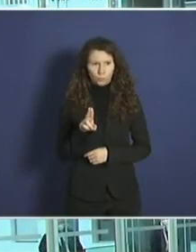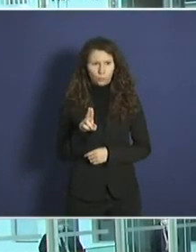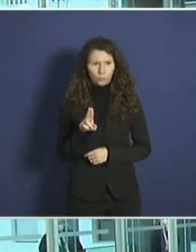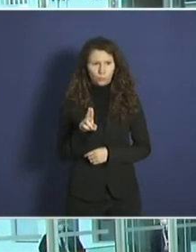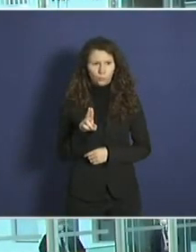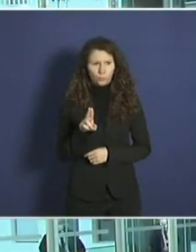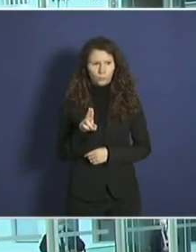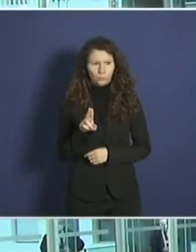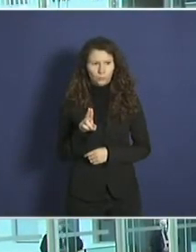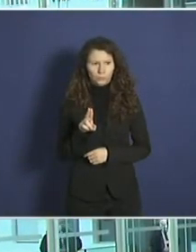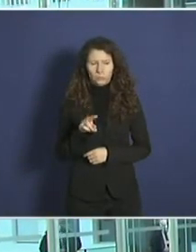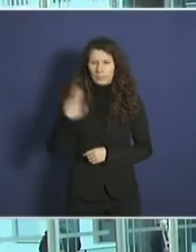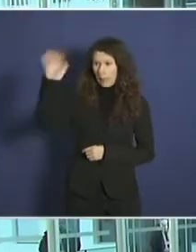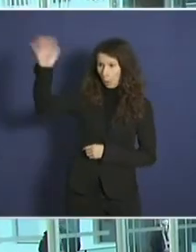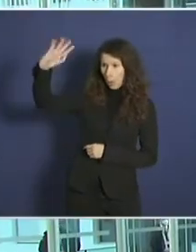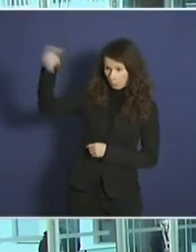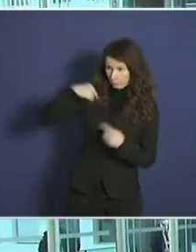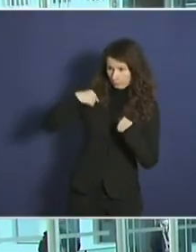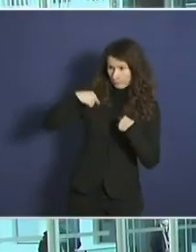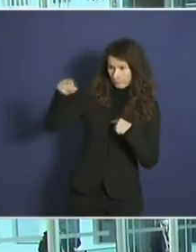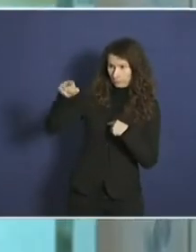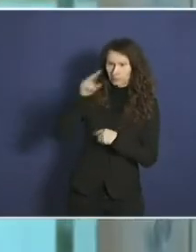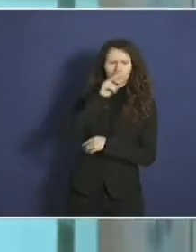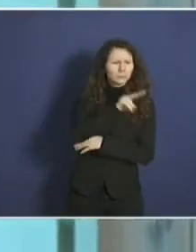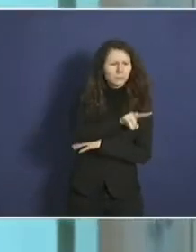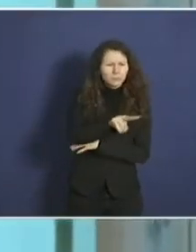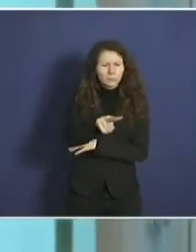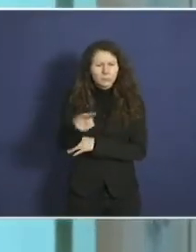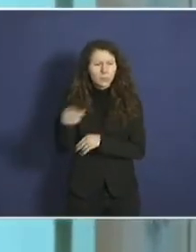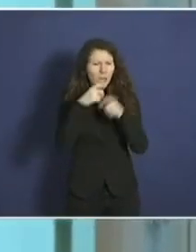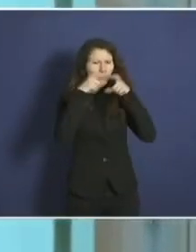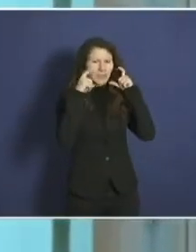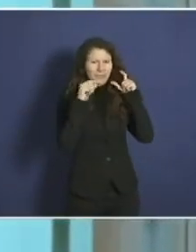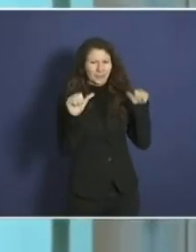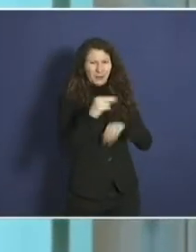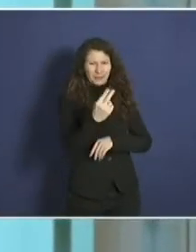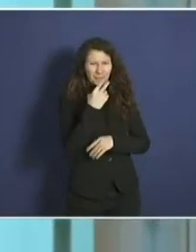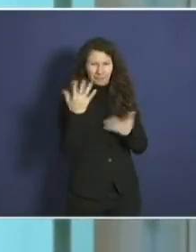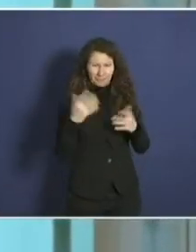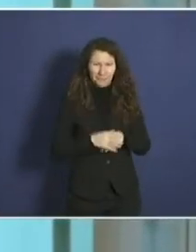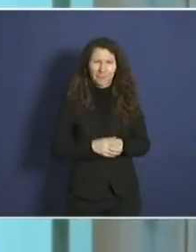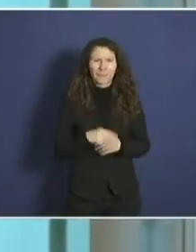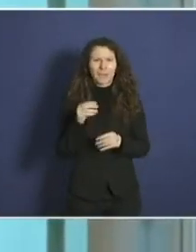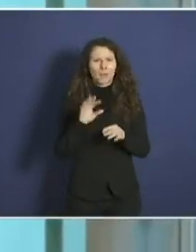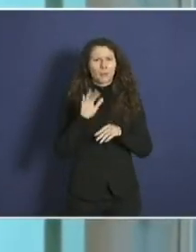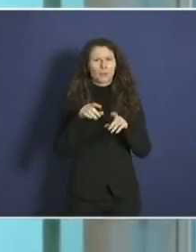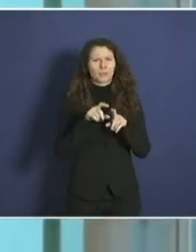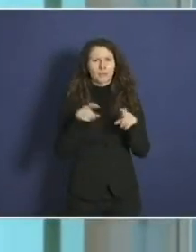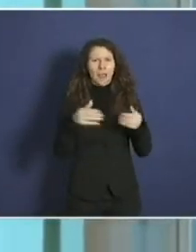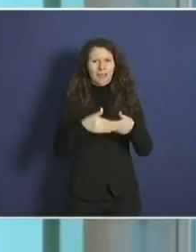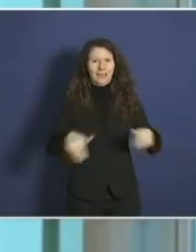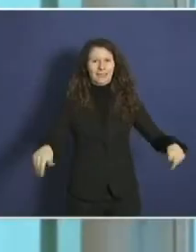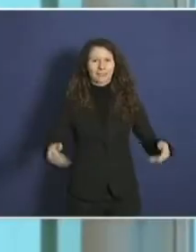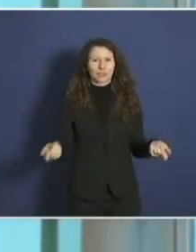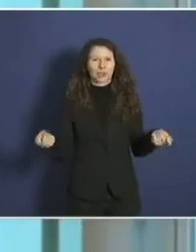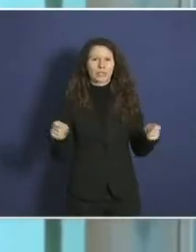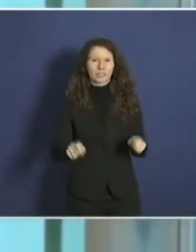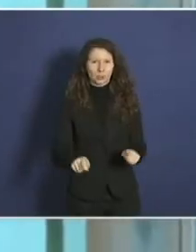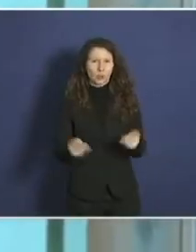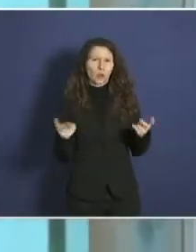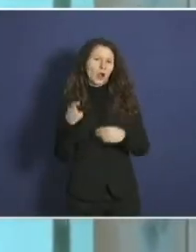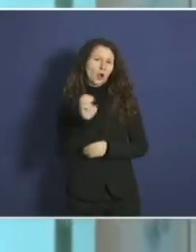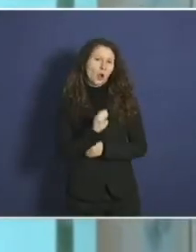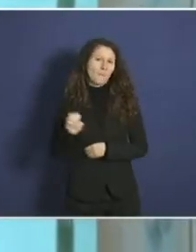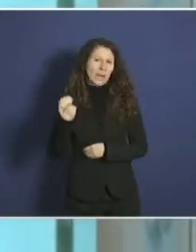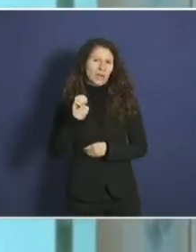der Maske sieht man noch schlechter, wer spricht. Zum Thema Grenzschließungen bzw. Europäische Abstimmung.